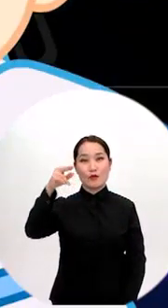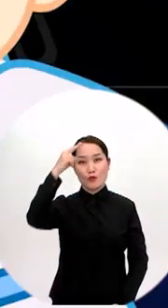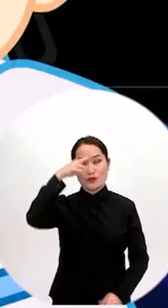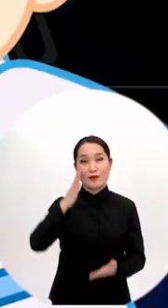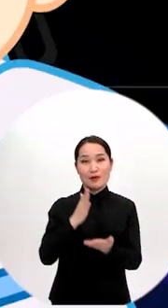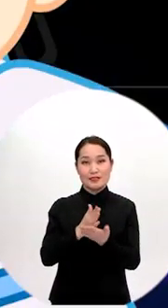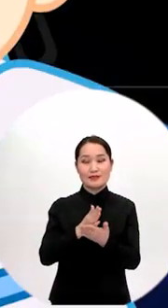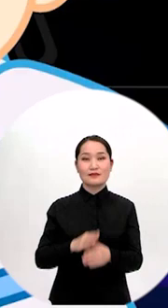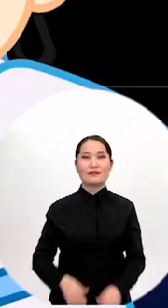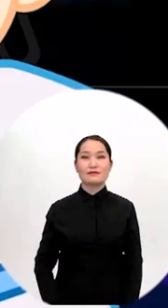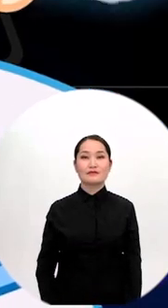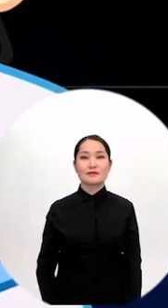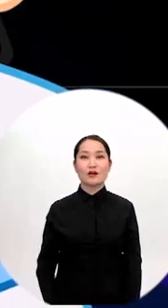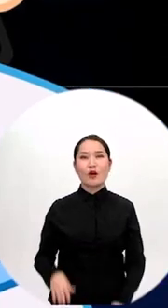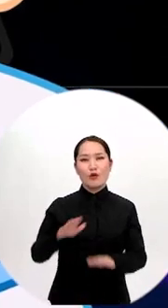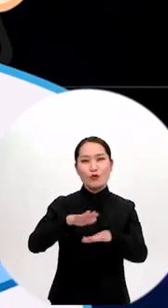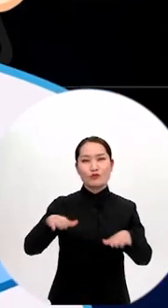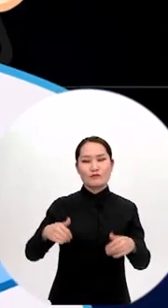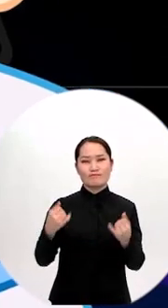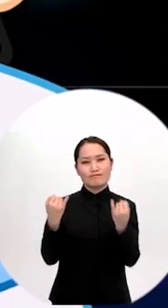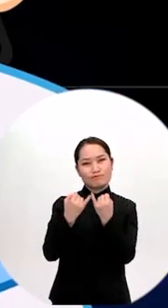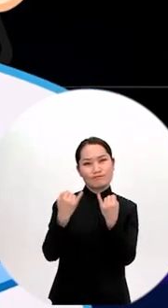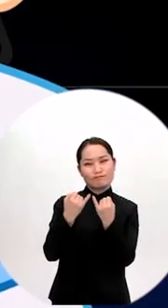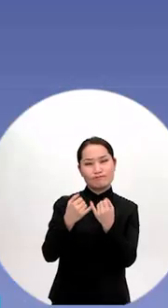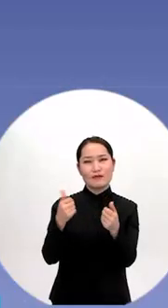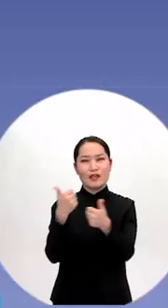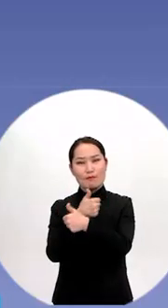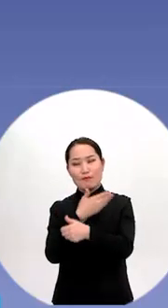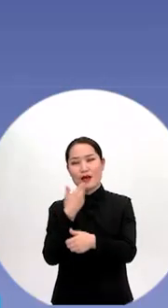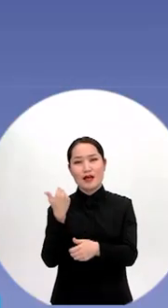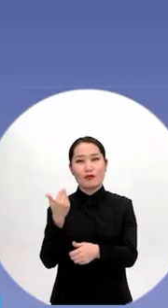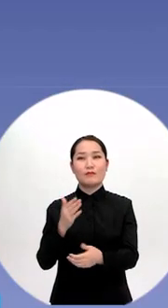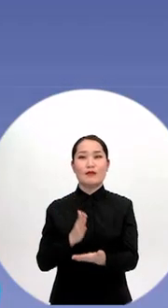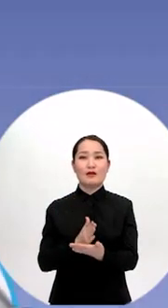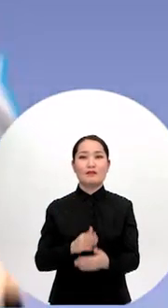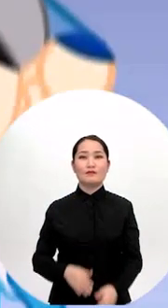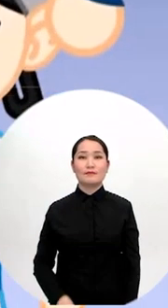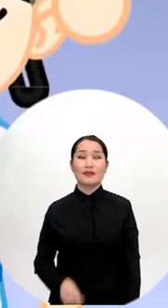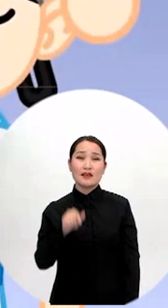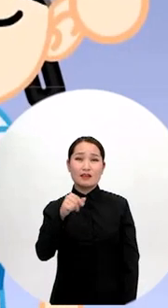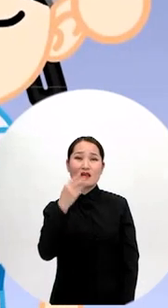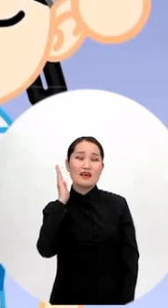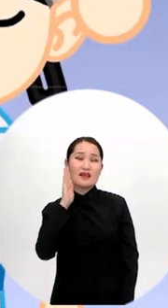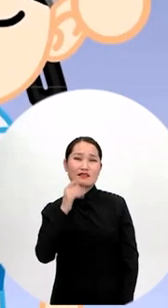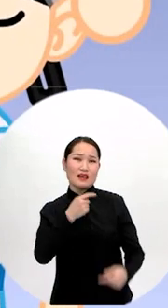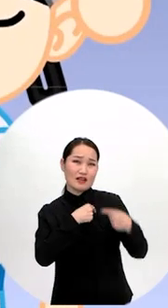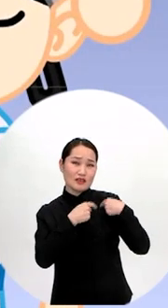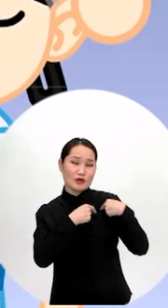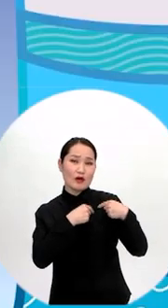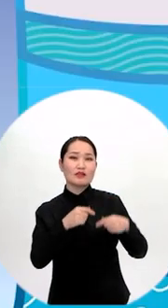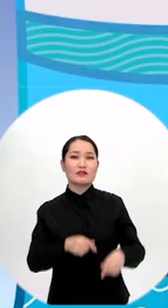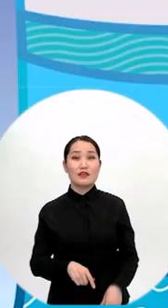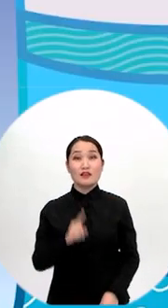хүүтэй байжээ. Хүүхдүүд нь хоорондоо төдийлөн эвтэй найртай биш байв. Үүнд их ихэд санаа